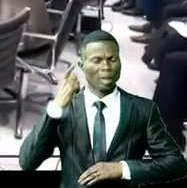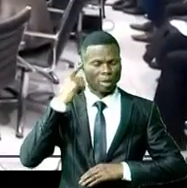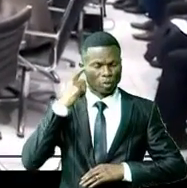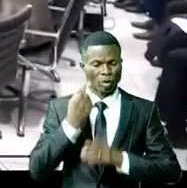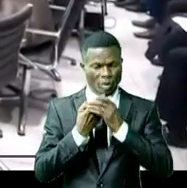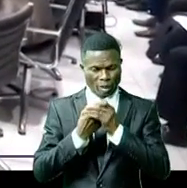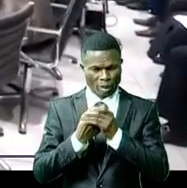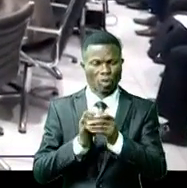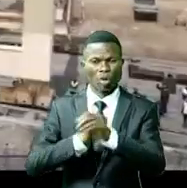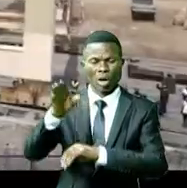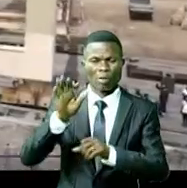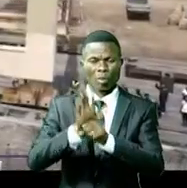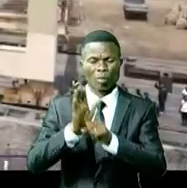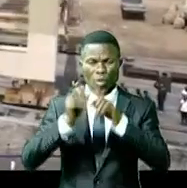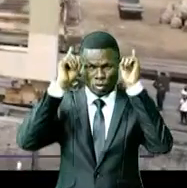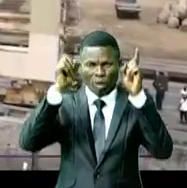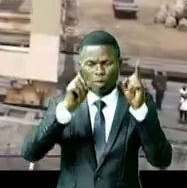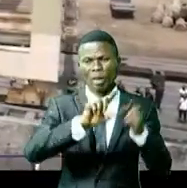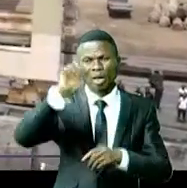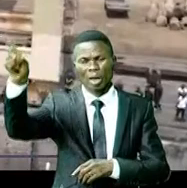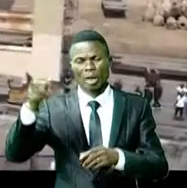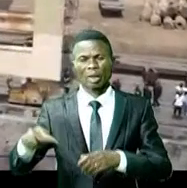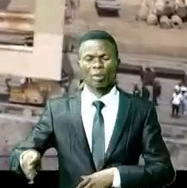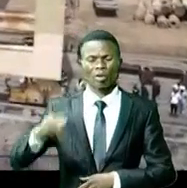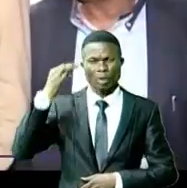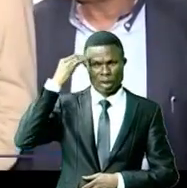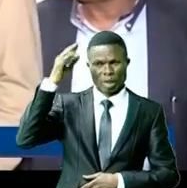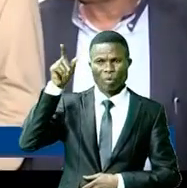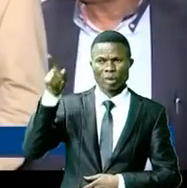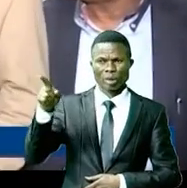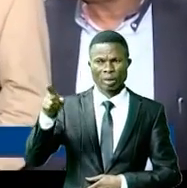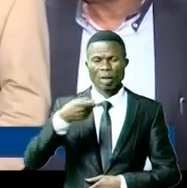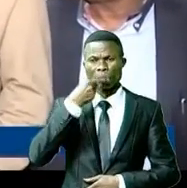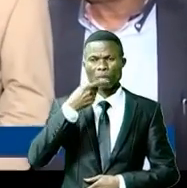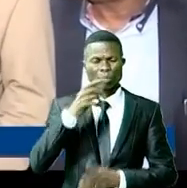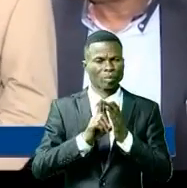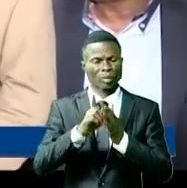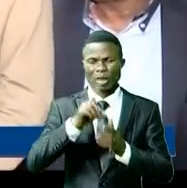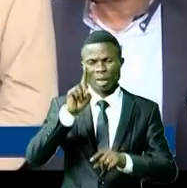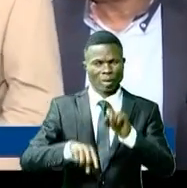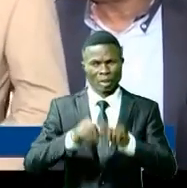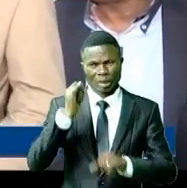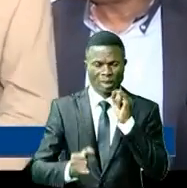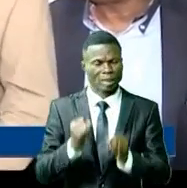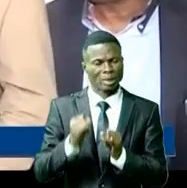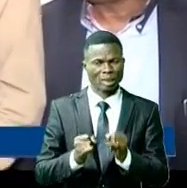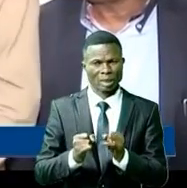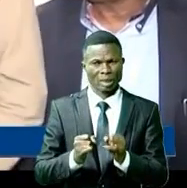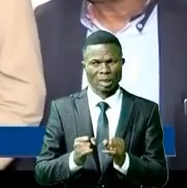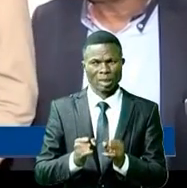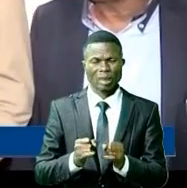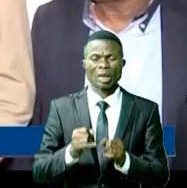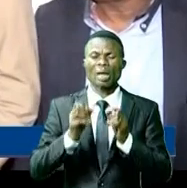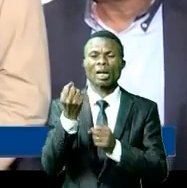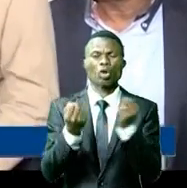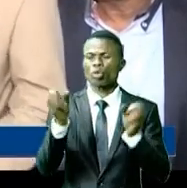les prochains jours d'un lot de bus Transco dans la province de l'Équateur. On ne peut pas parler d'un développement sans qu'il y ait ces moyens de